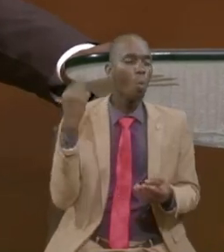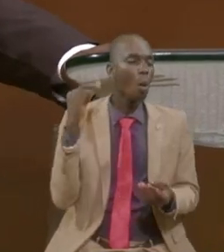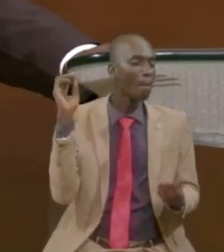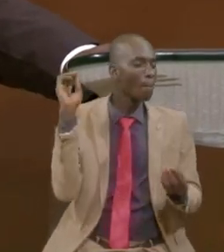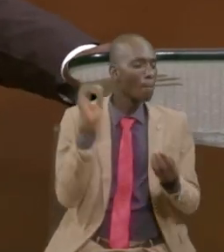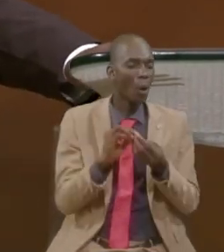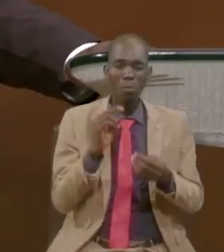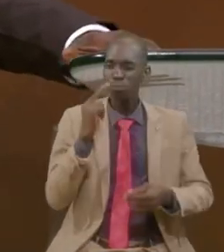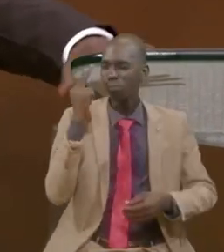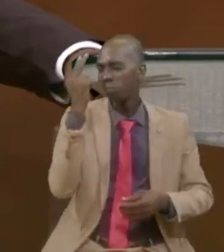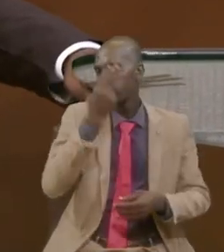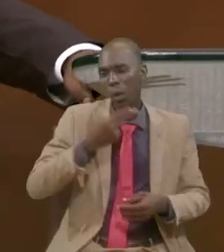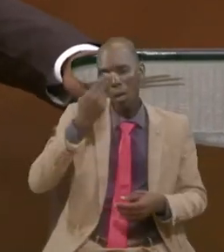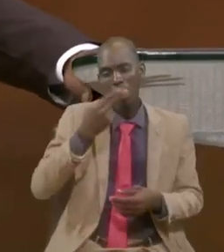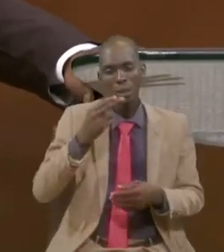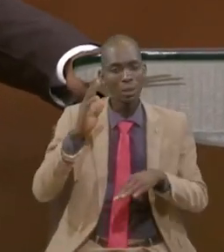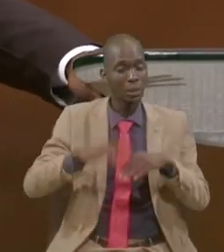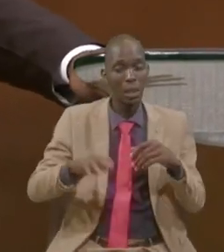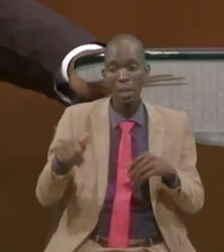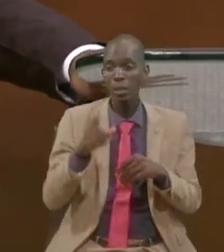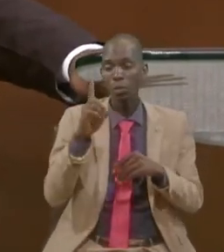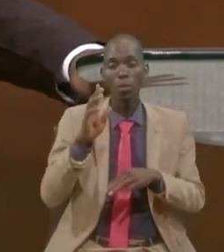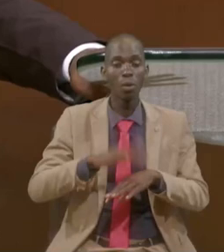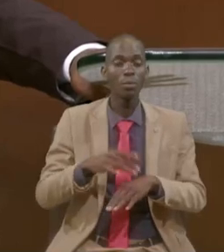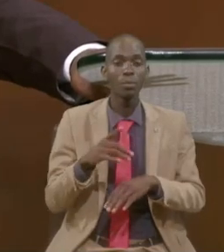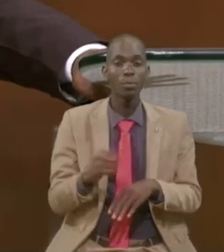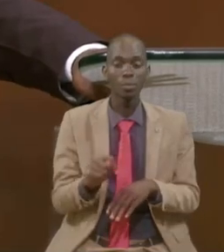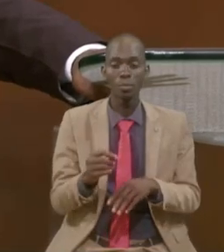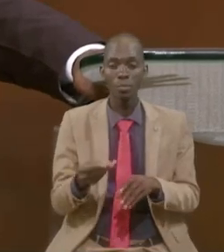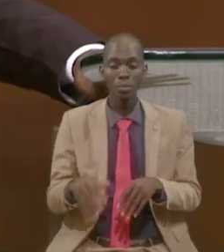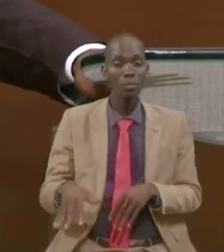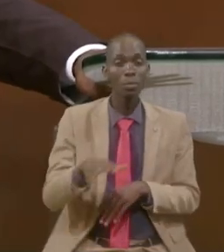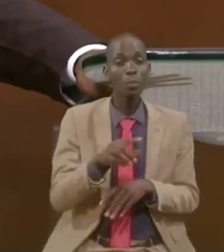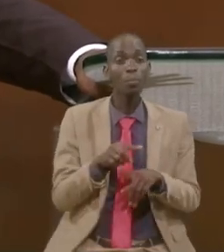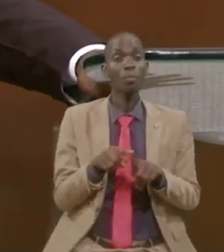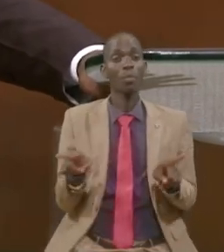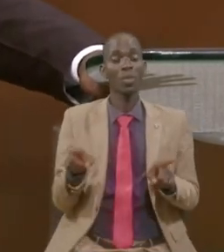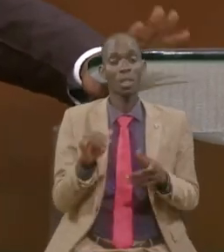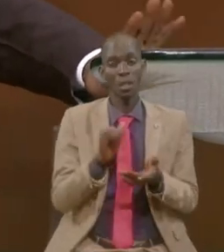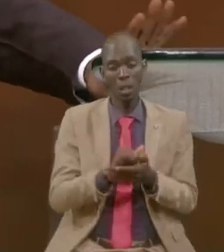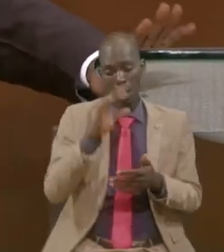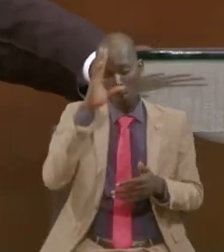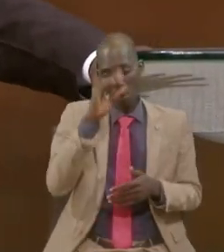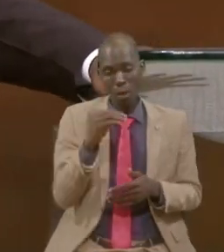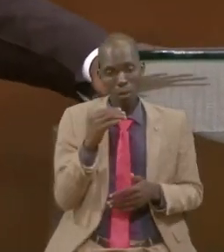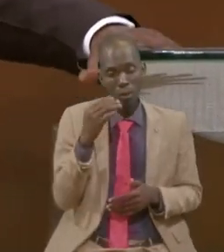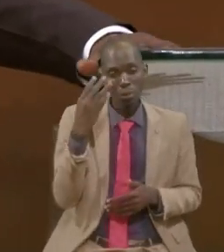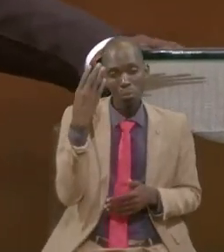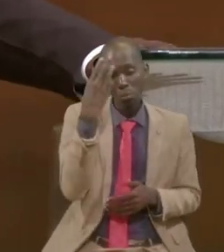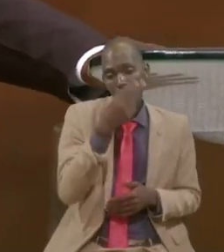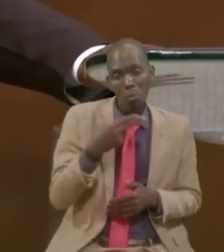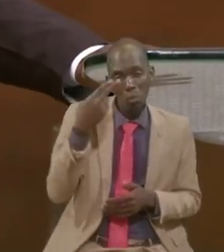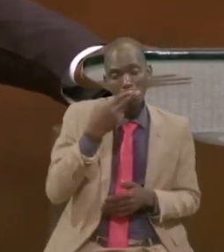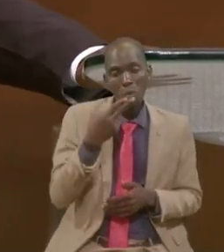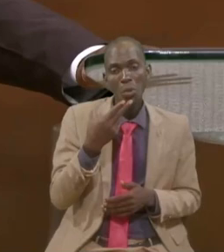beau, était le plus beau du pays. Cependant, sa beauté